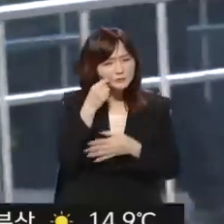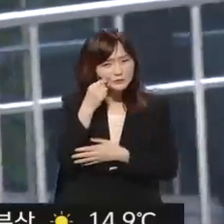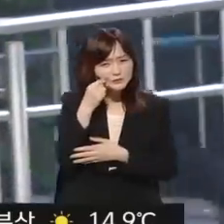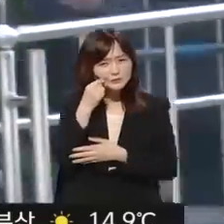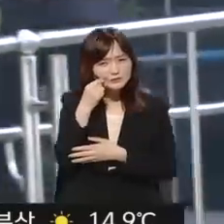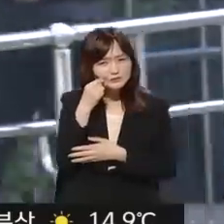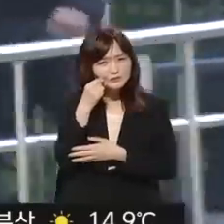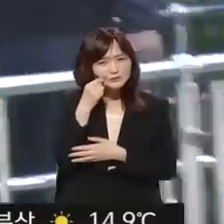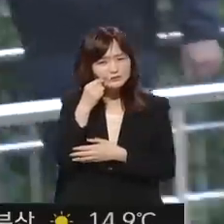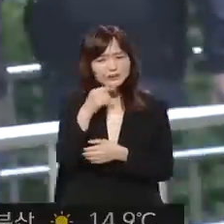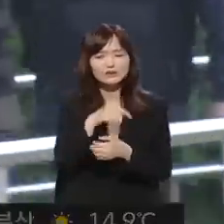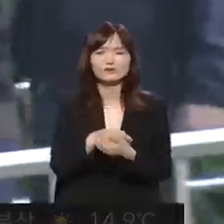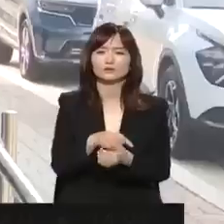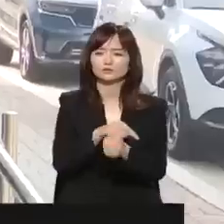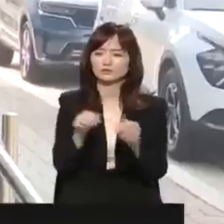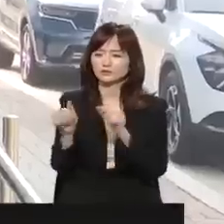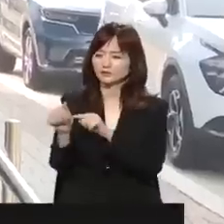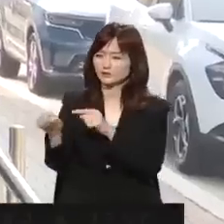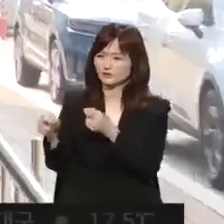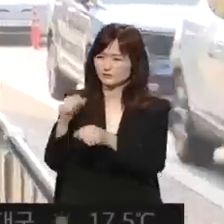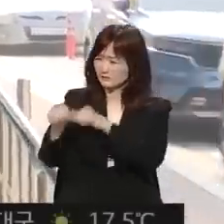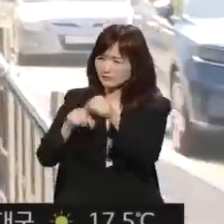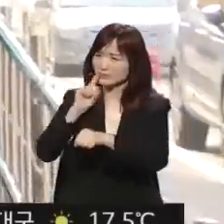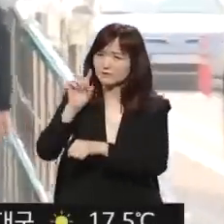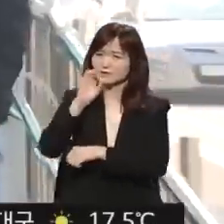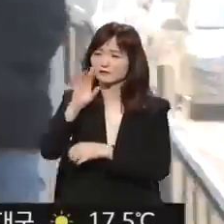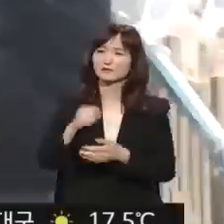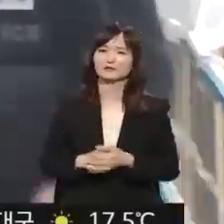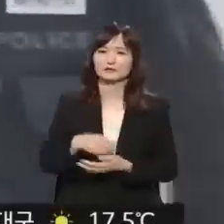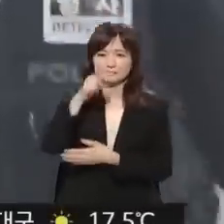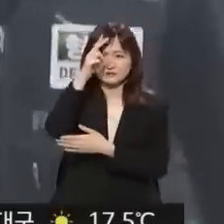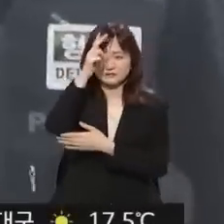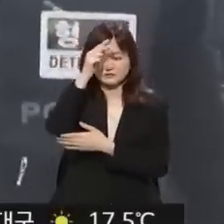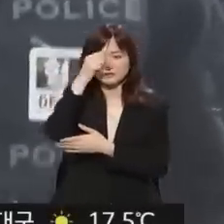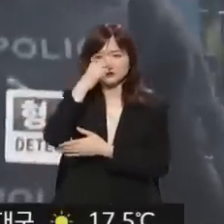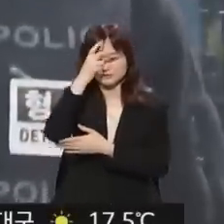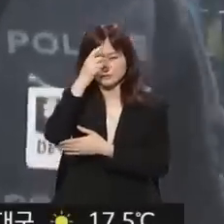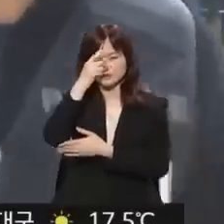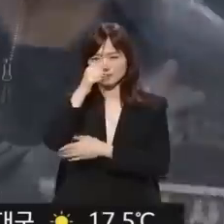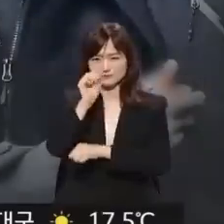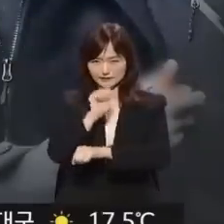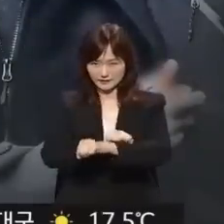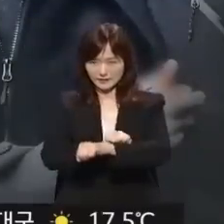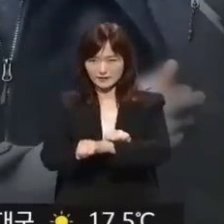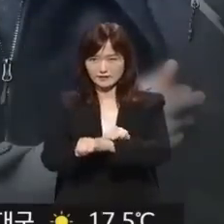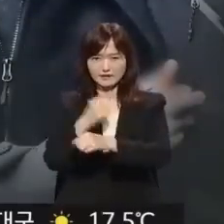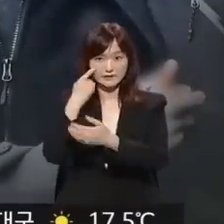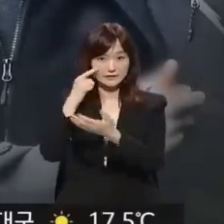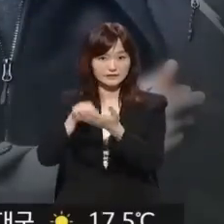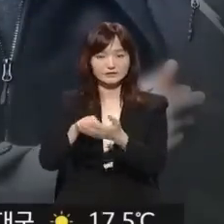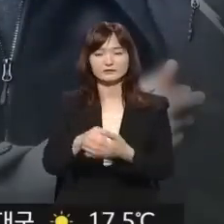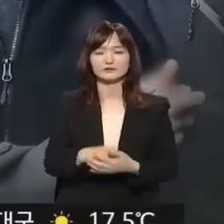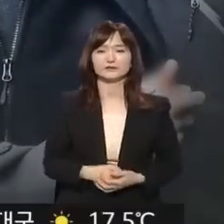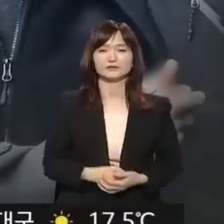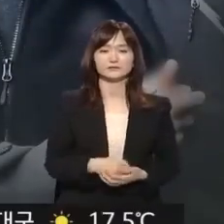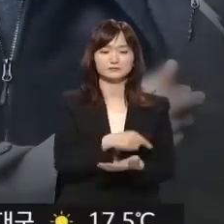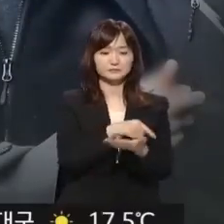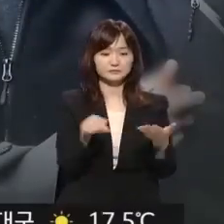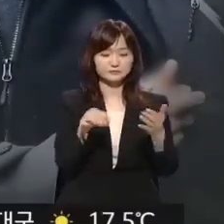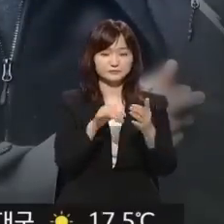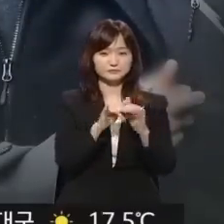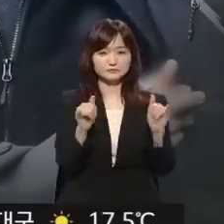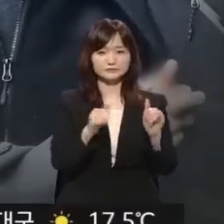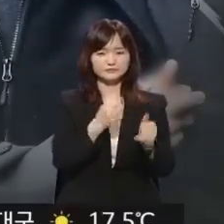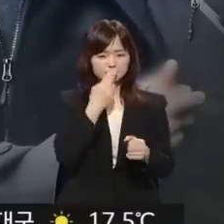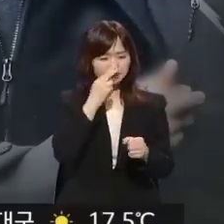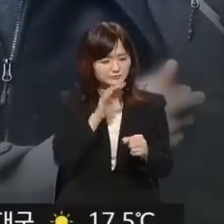그래서 경찰과 검찰은 탁월해야 됩니다 특히 살인사건에서 피해자가 진술할 수 없는이 사건에 피해자의 억울함을